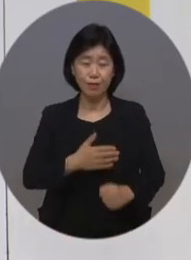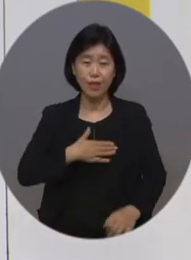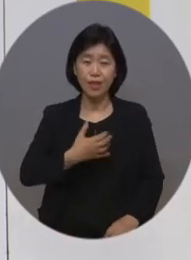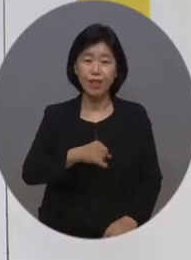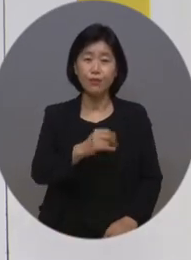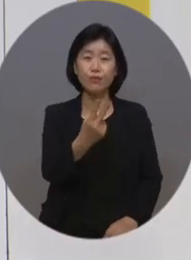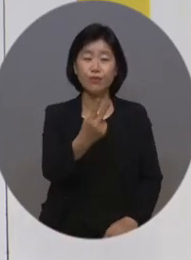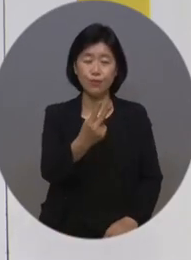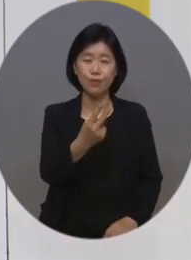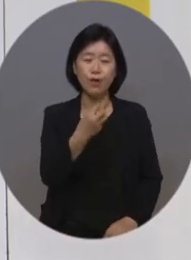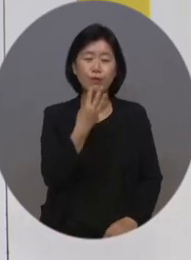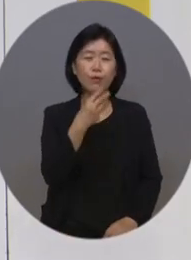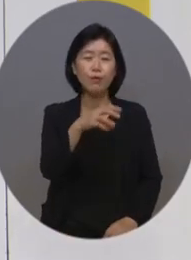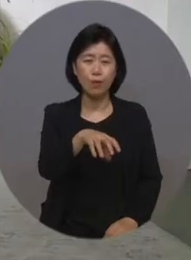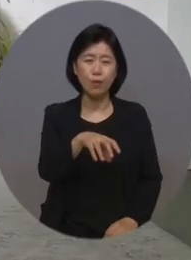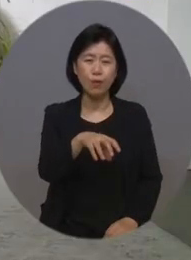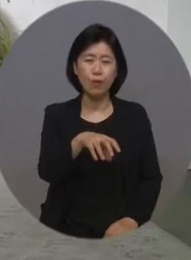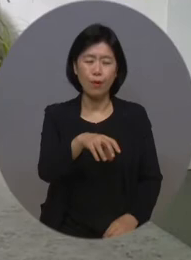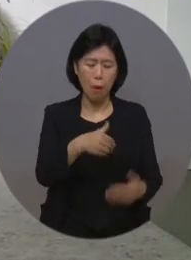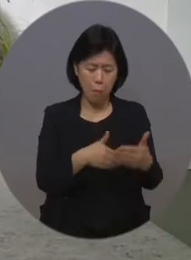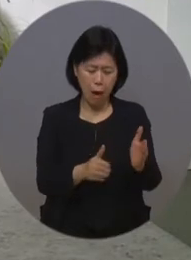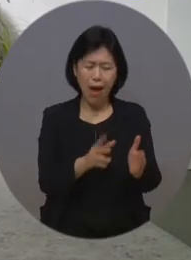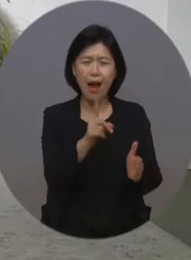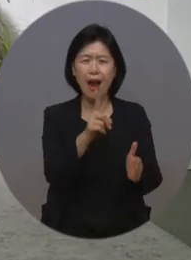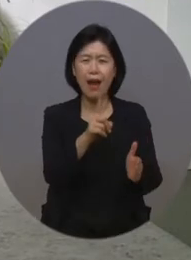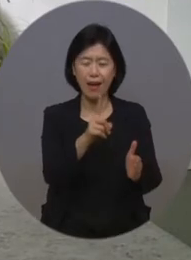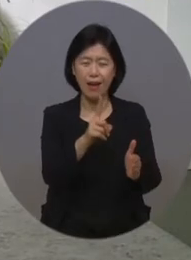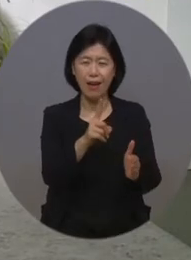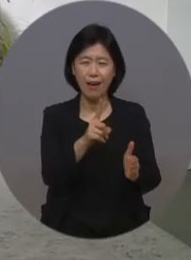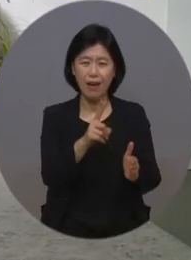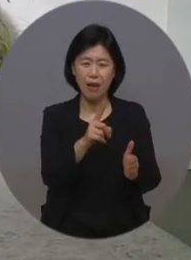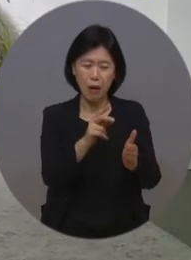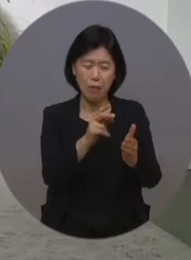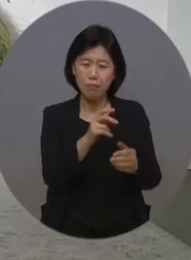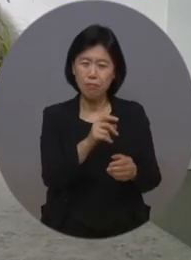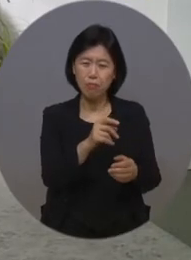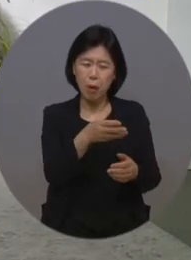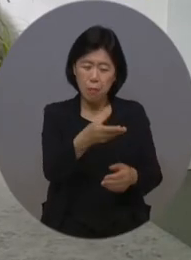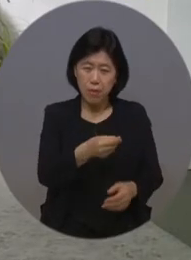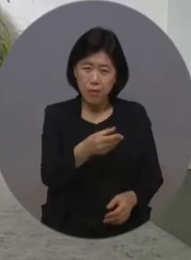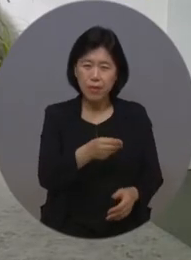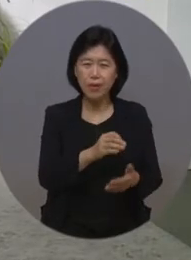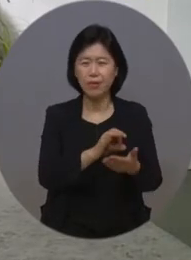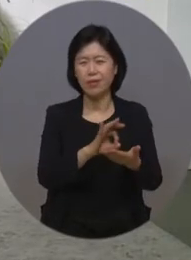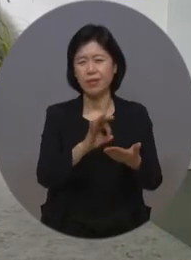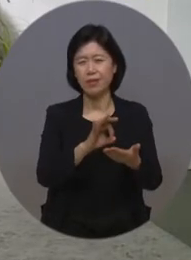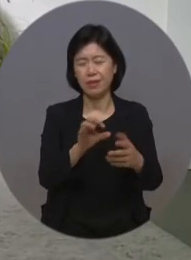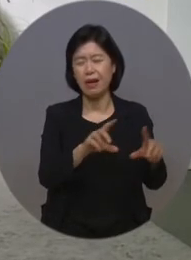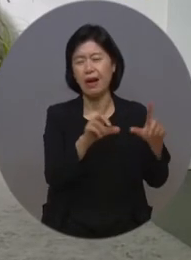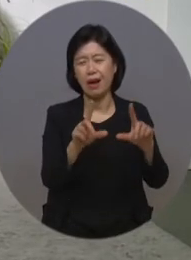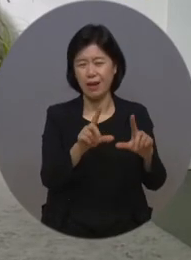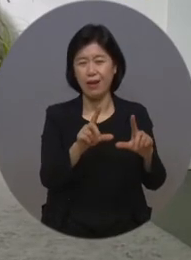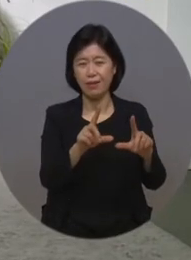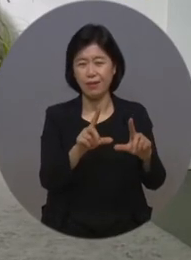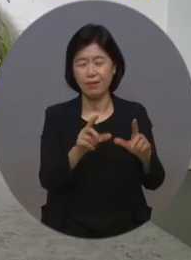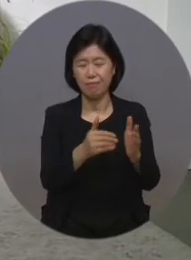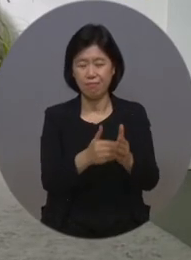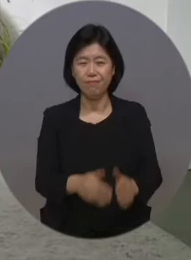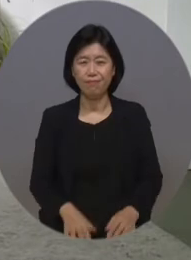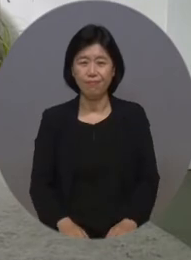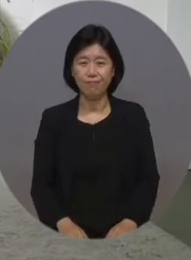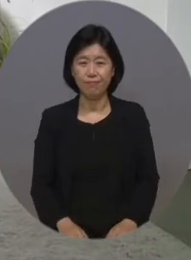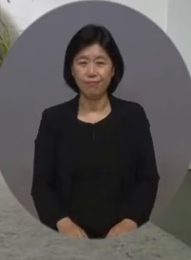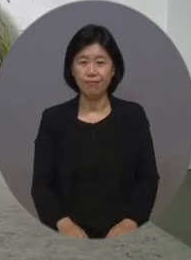그냥 자취를 했습니다 lh 사태도 그렇고 부동산이 급등하면서 모든 분들이 좌절하고 있는데 목적인